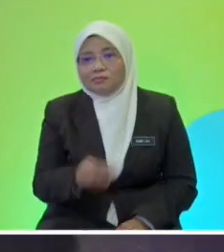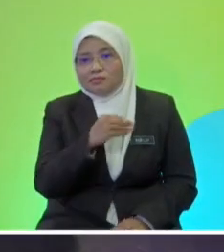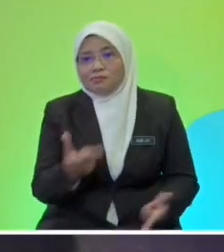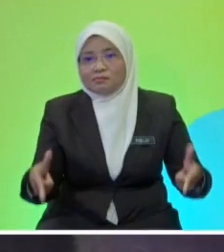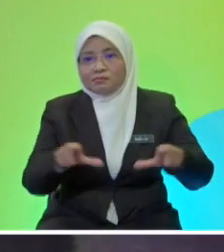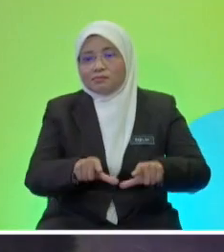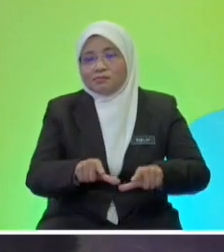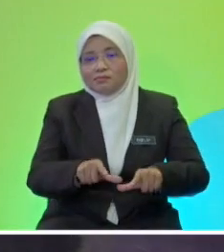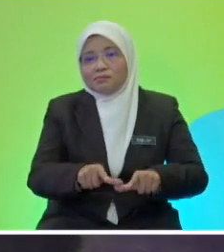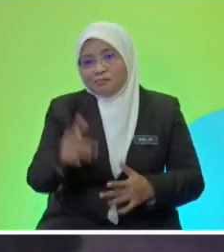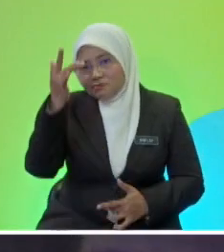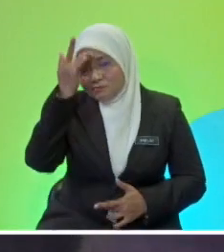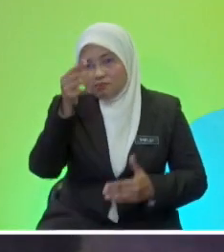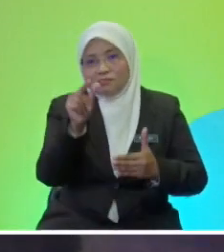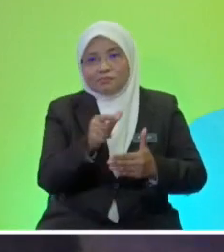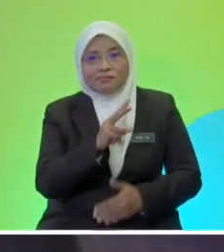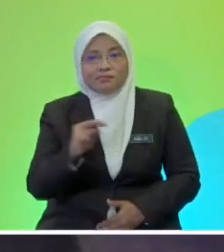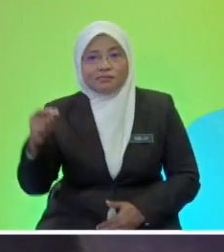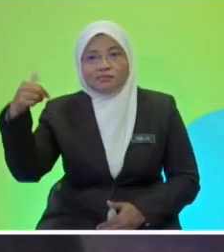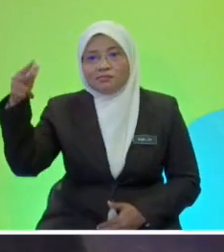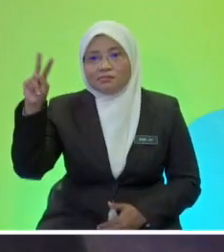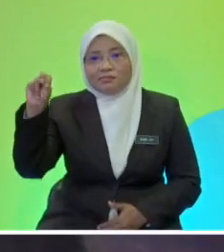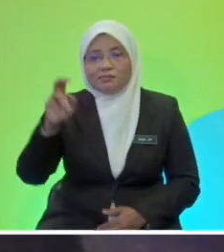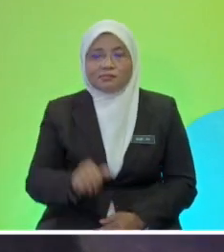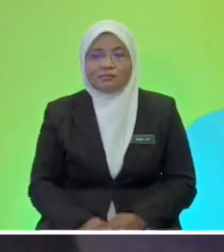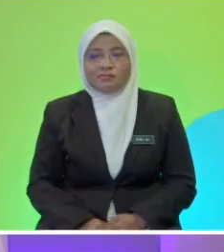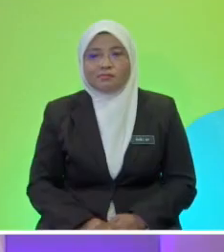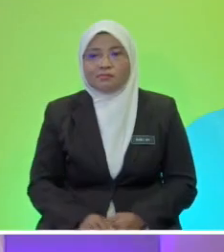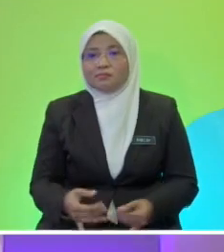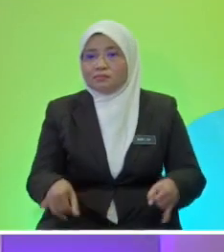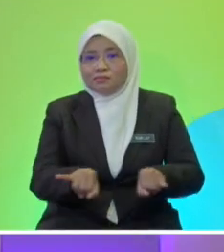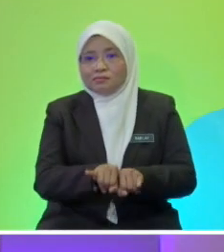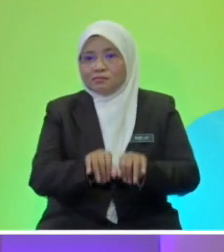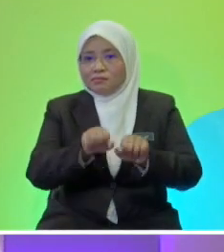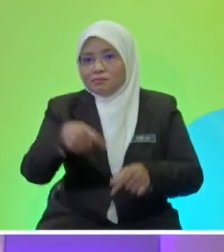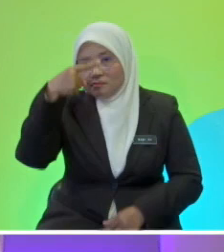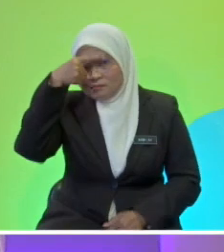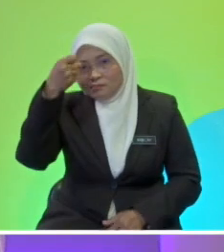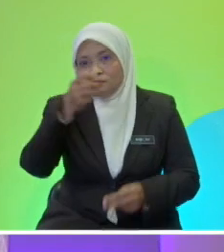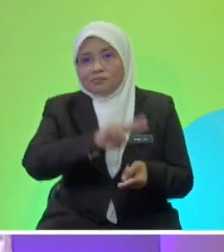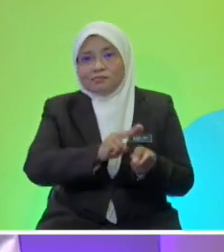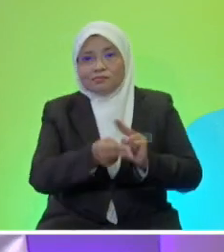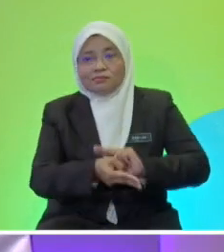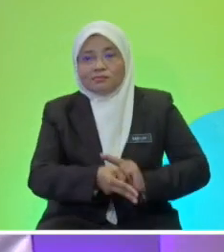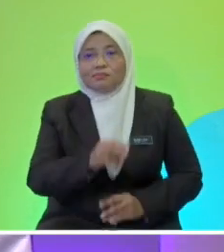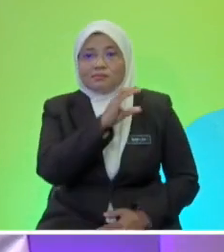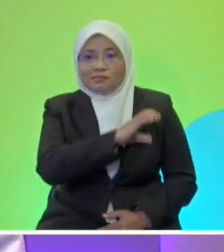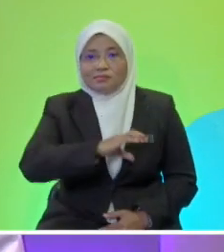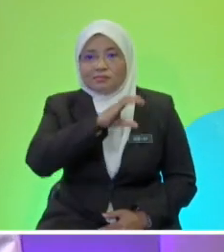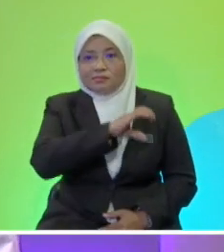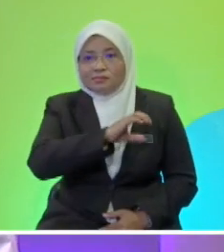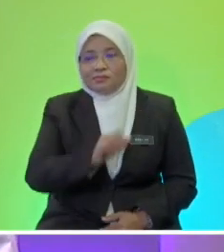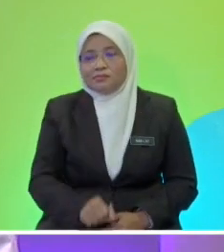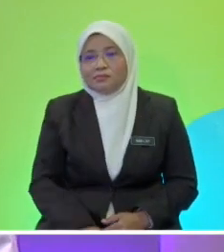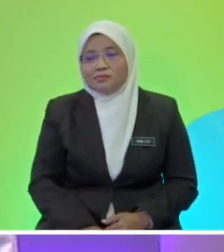Oke mutasi gen juga boleh menyebabkan perubahan ciri yang dikawal oleh gen tersebut Oke kalau kita tengok penyakit gangguan